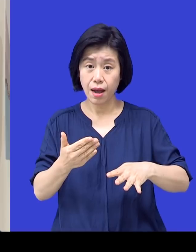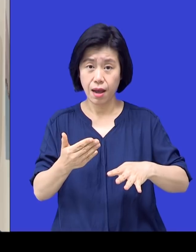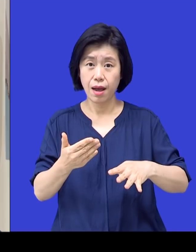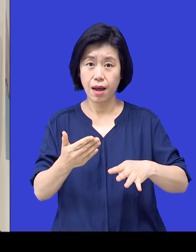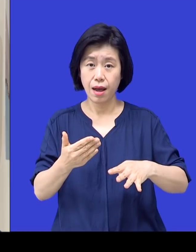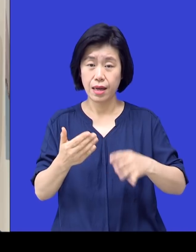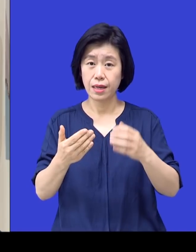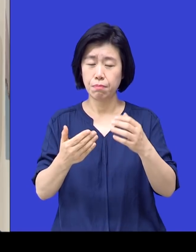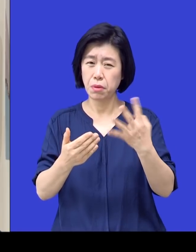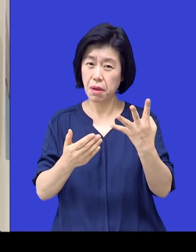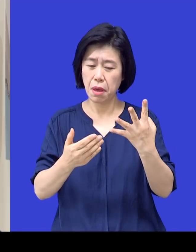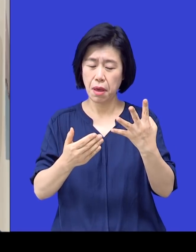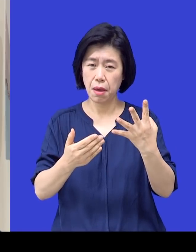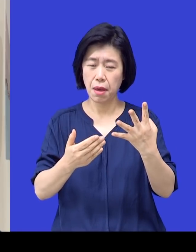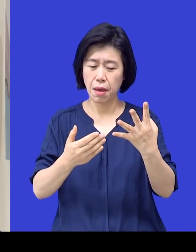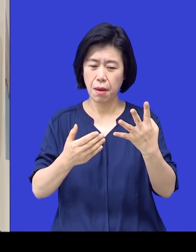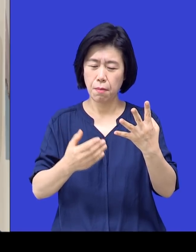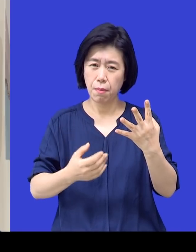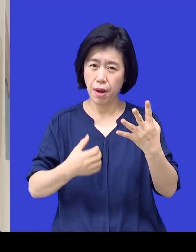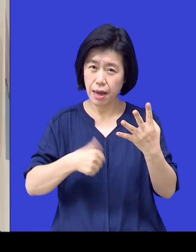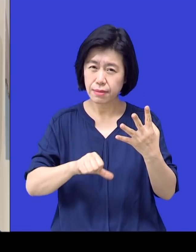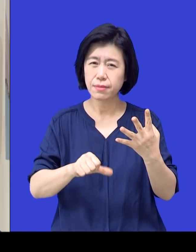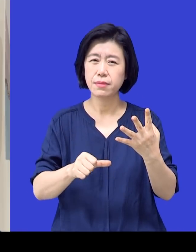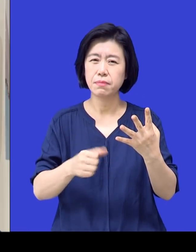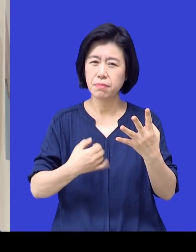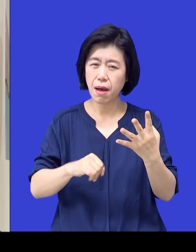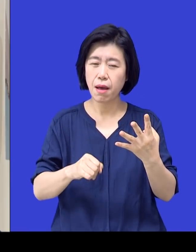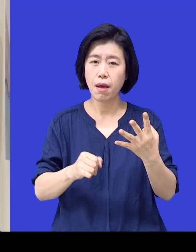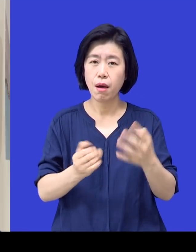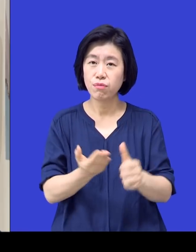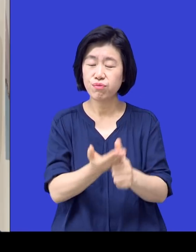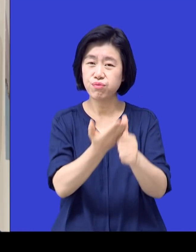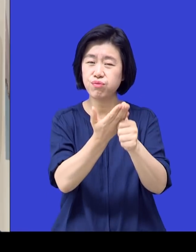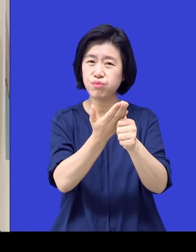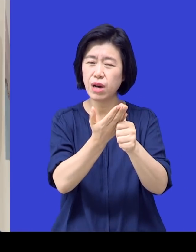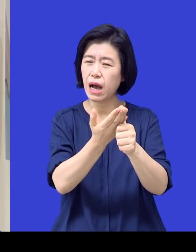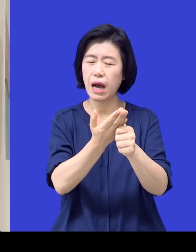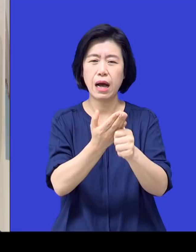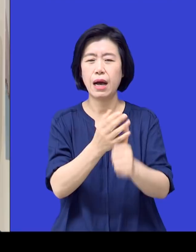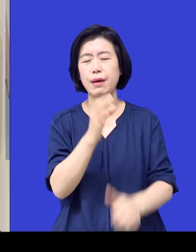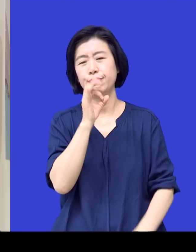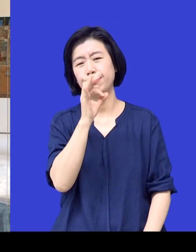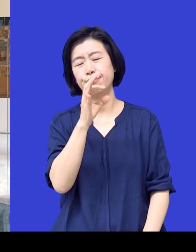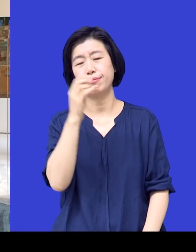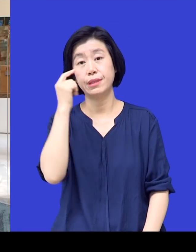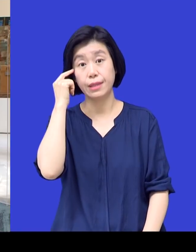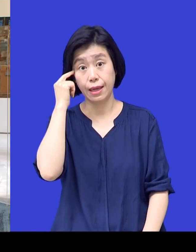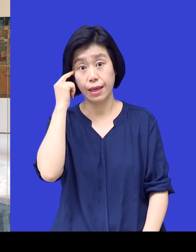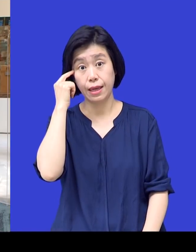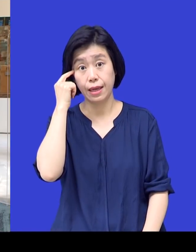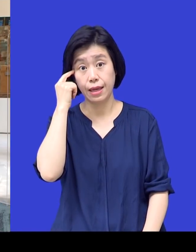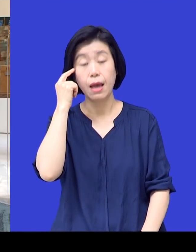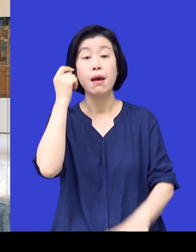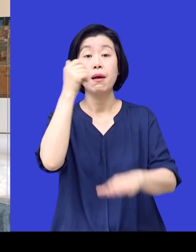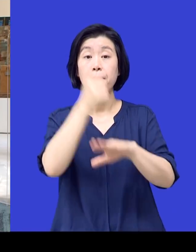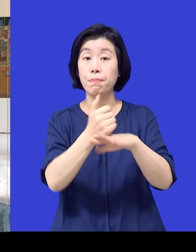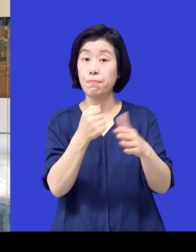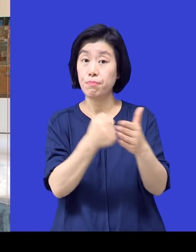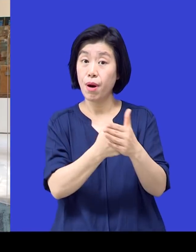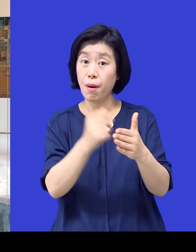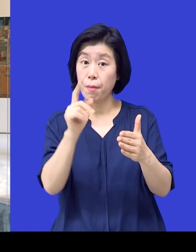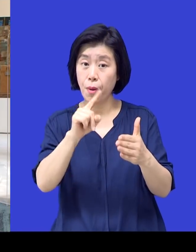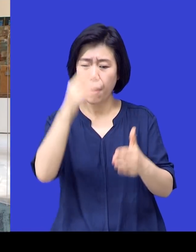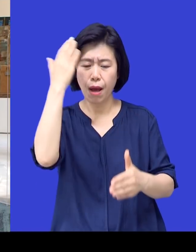이 예. 대학교까지 보내기는 안 된다. 이렇게 네. 해서 이민을 선택하셨어요. 네. 그래서 이민을 갈 때